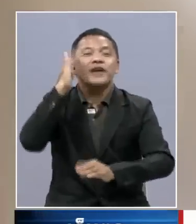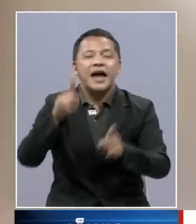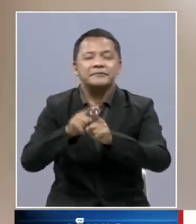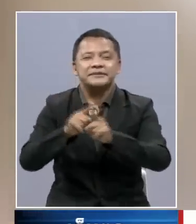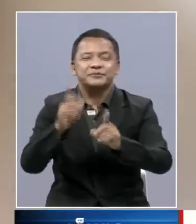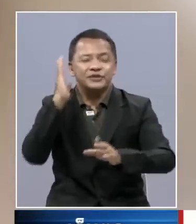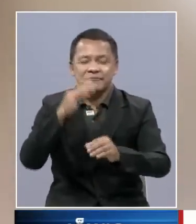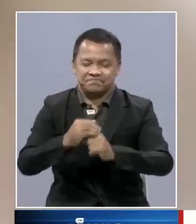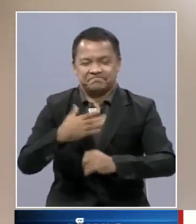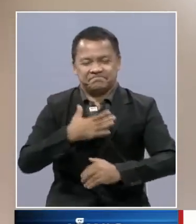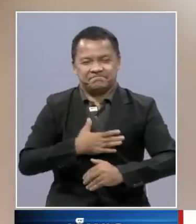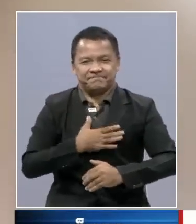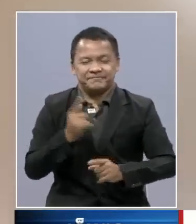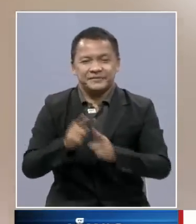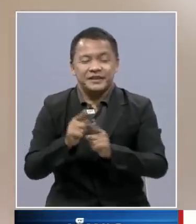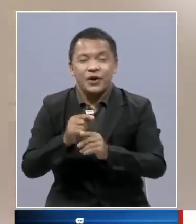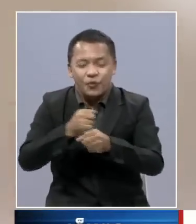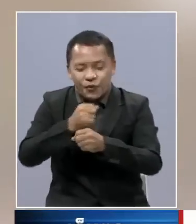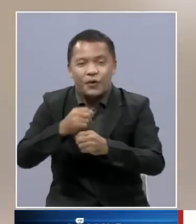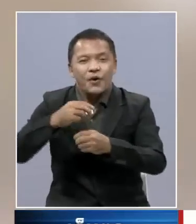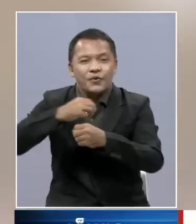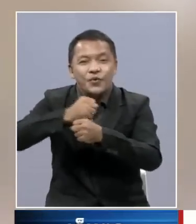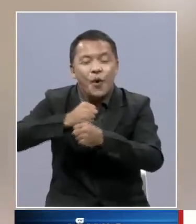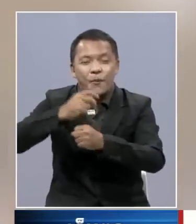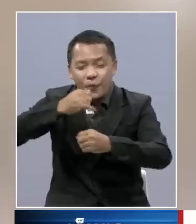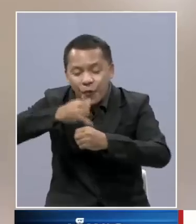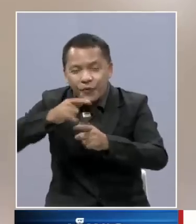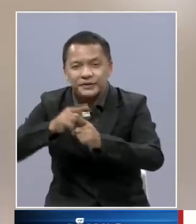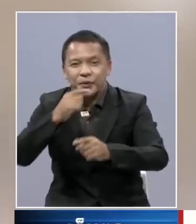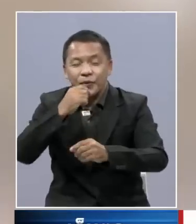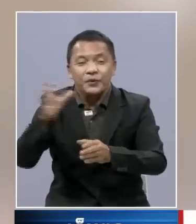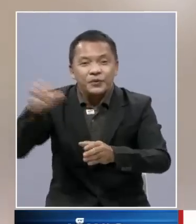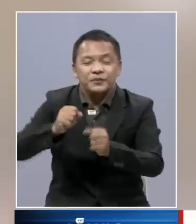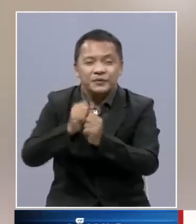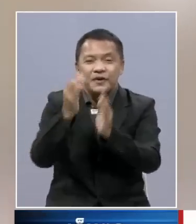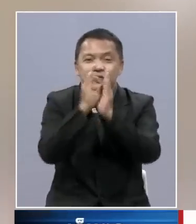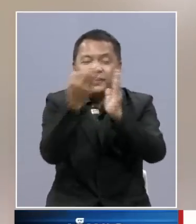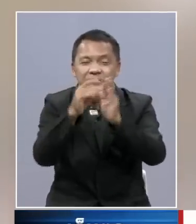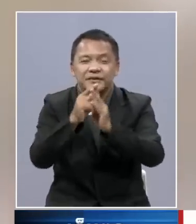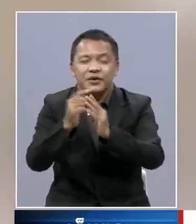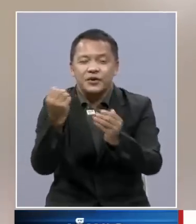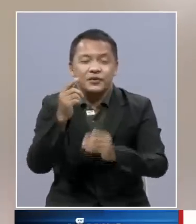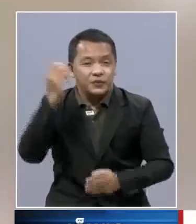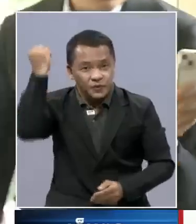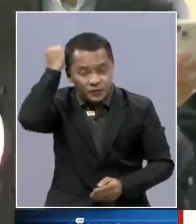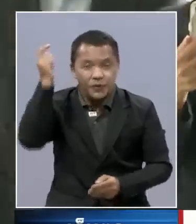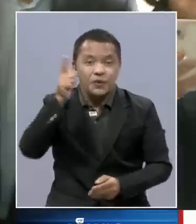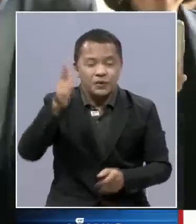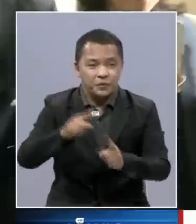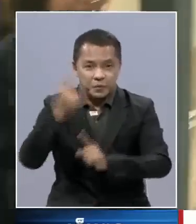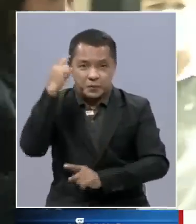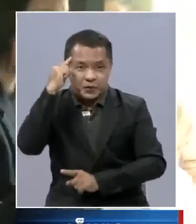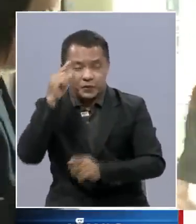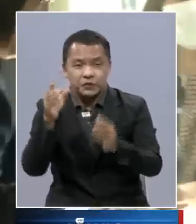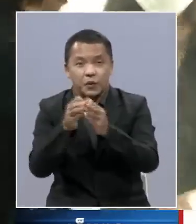ดดดี้หน่อย แล้วพอพูดถึงช็อกมิ้นเนี่ยก็ต้องพูดถึงคนที่นำพาช็อกมิ้นเข้าสู่กระแสโซเชียลมีเดียก็คืออุ๊งอิ๊งนะครับปรากฏว่าไม่รู้เหมือนกัน